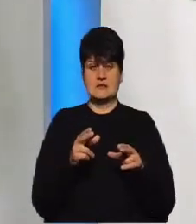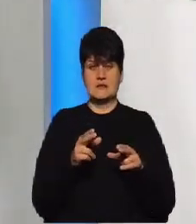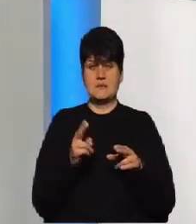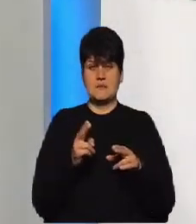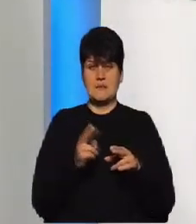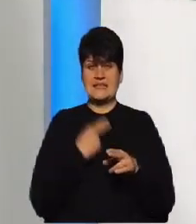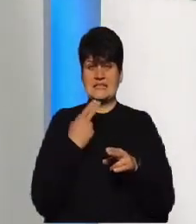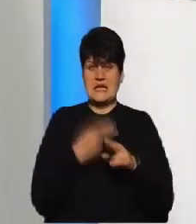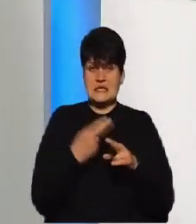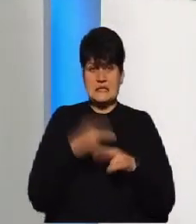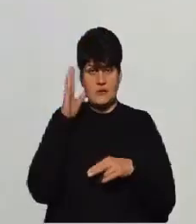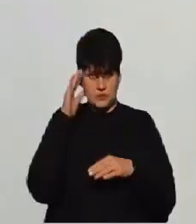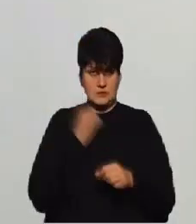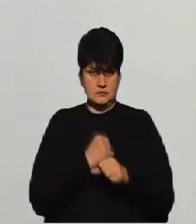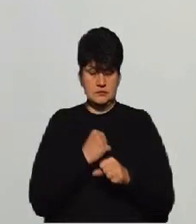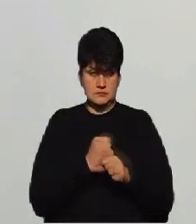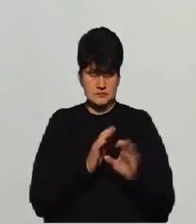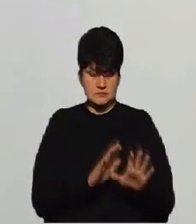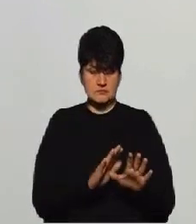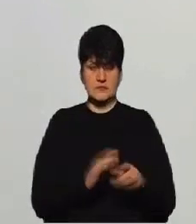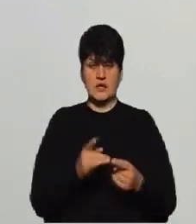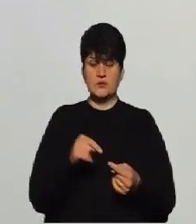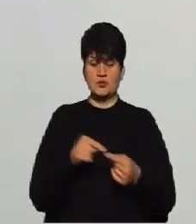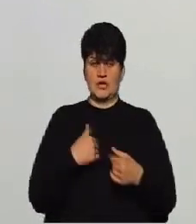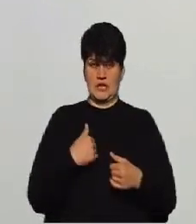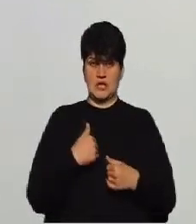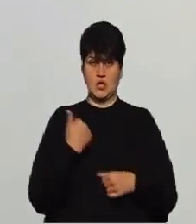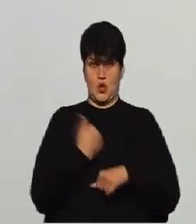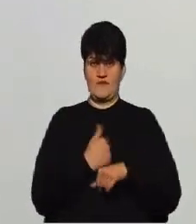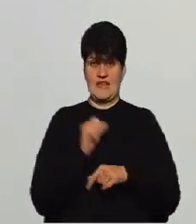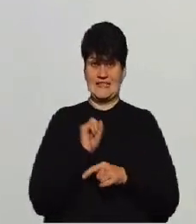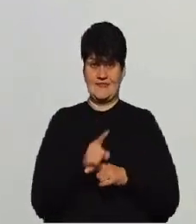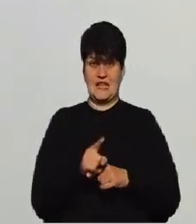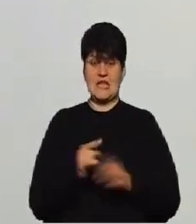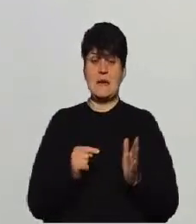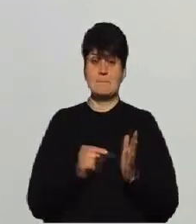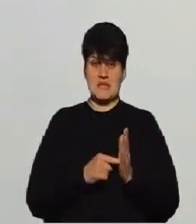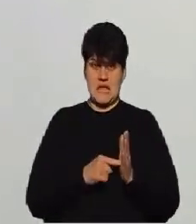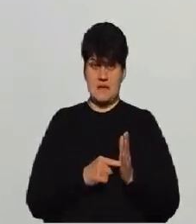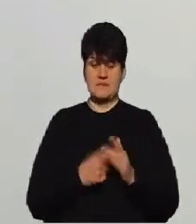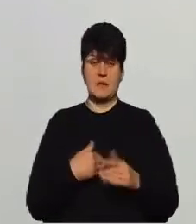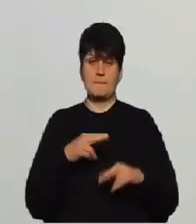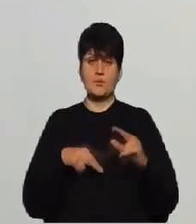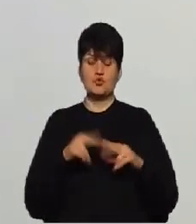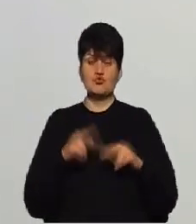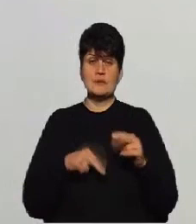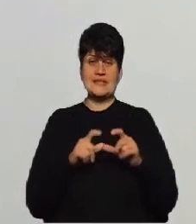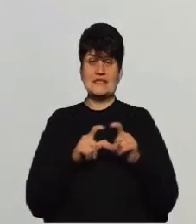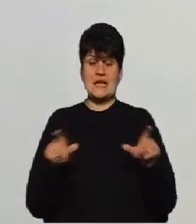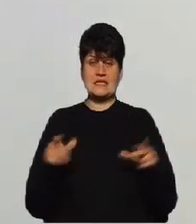зараз наша основне завдання і мета – ми будуємо станцію знезалізнення